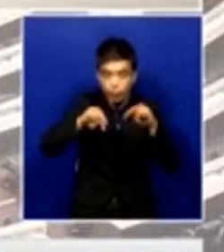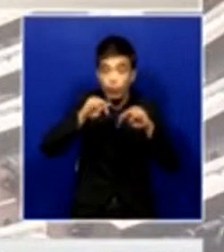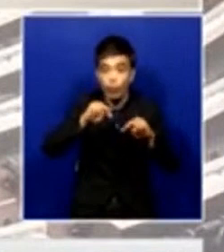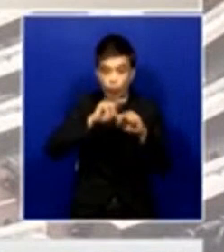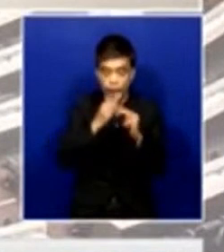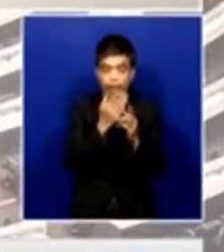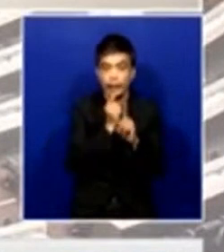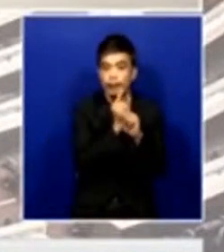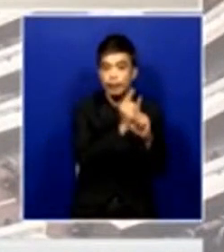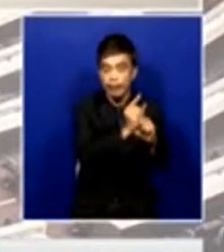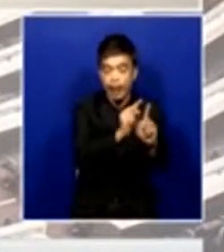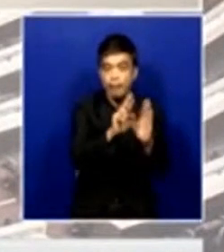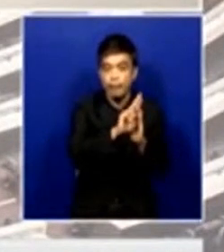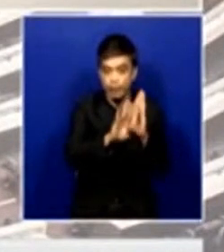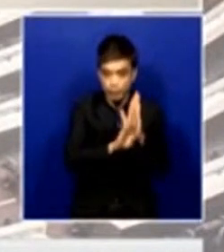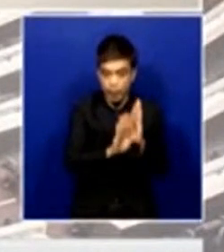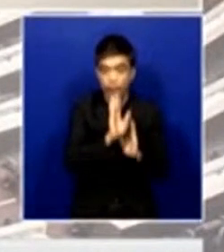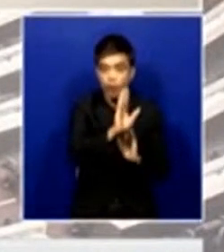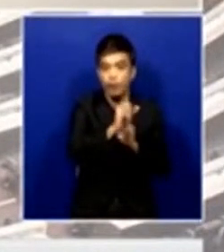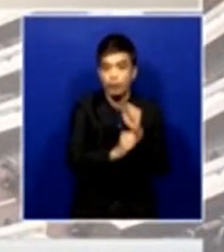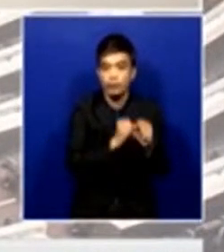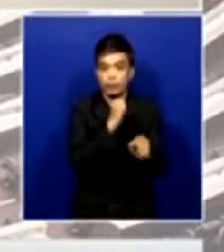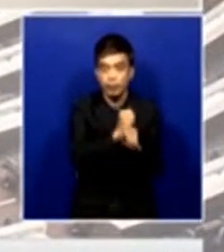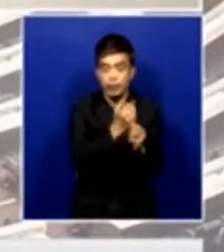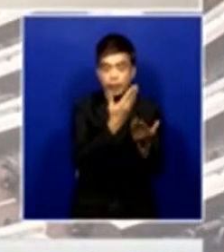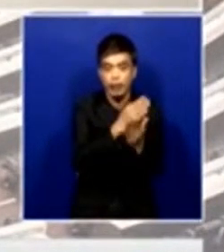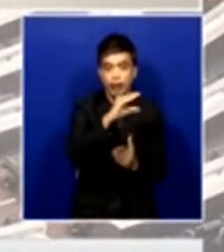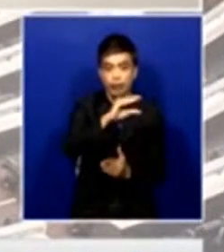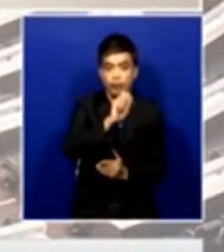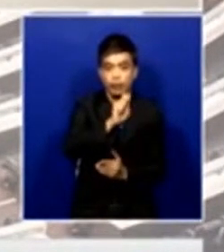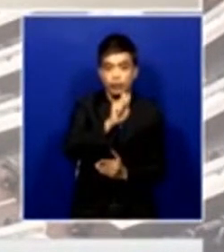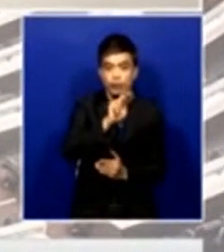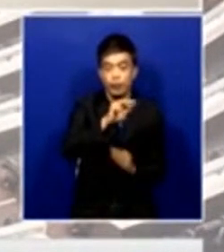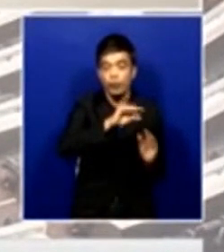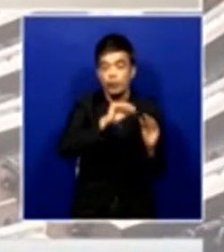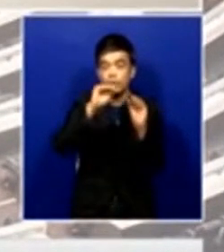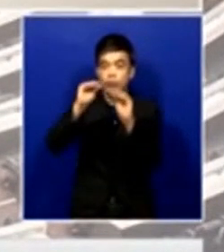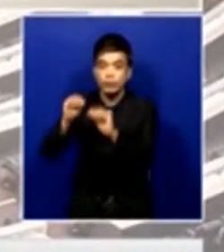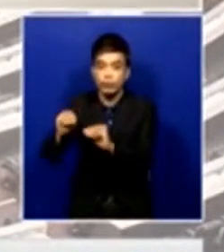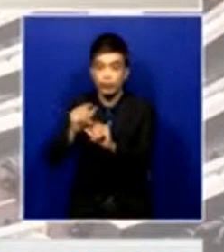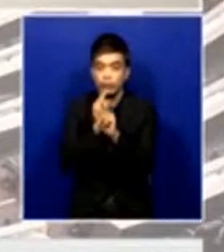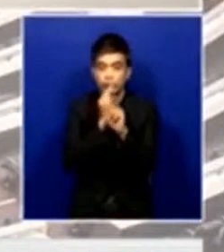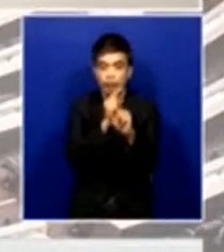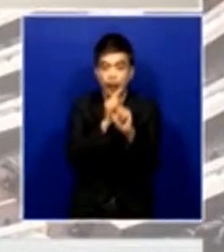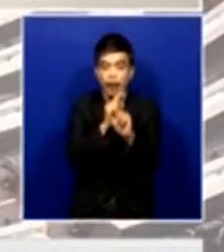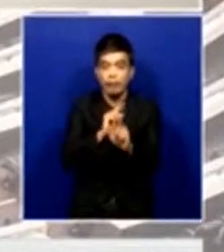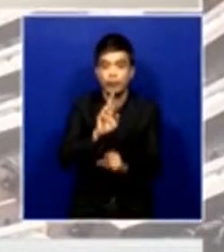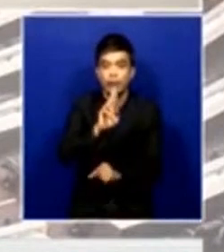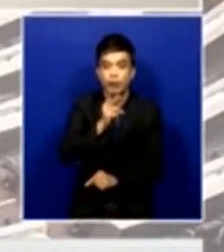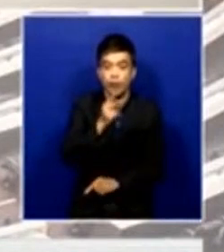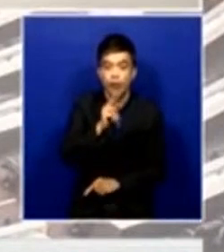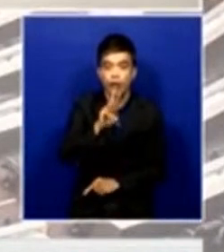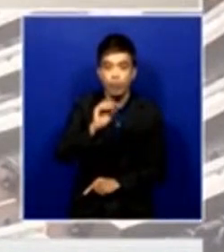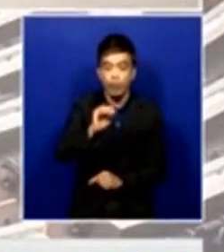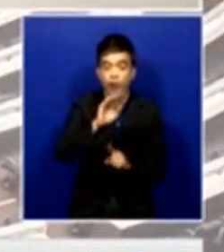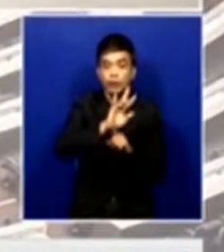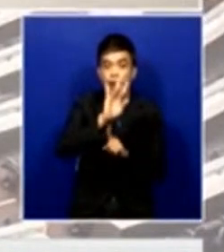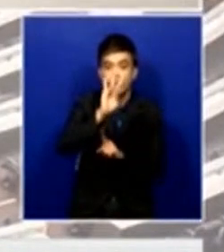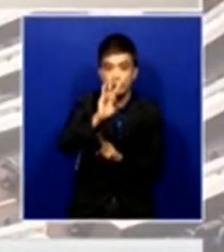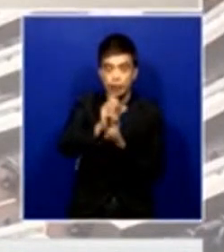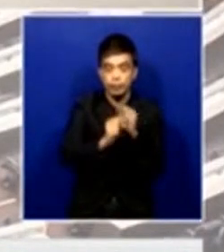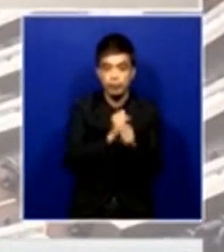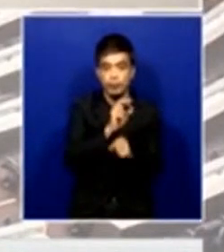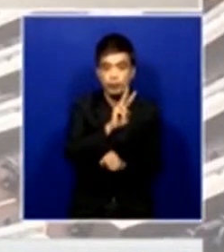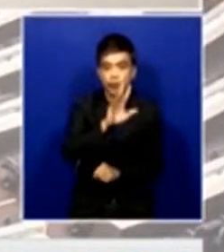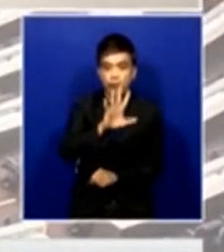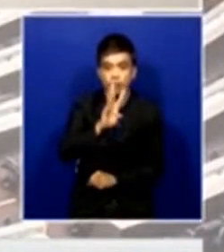การโอนงบประมาณรายจ่ายประจำปีงบประมาณ2563ตามมติคณะรัฐมนตรี เมื่อวันที่7เมษายน2563โด